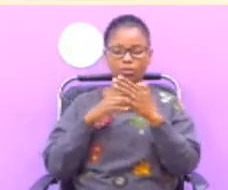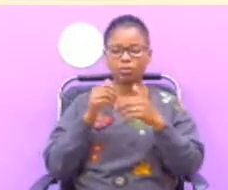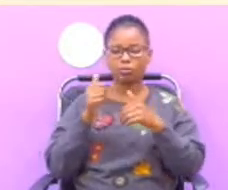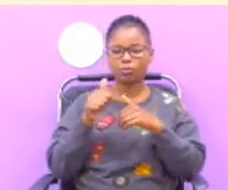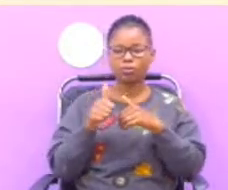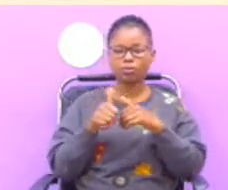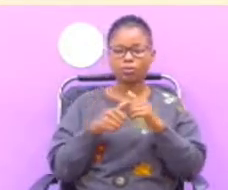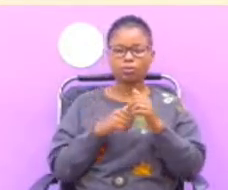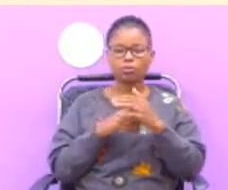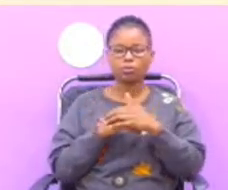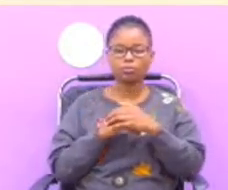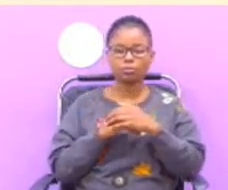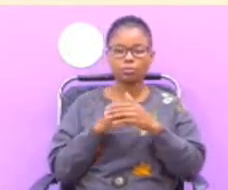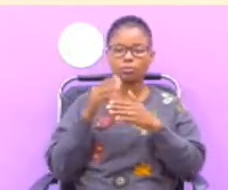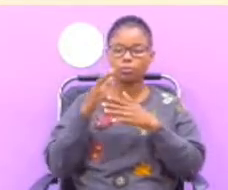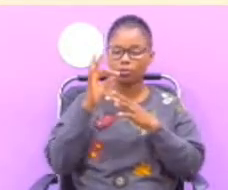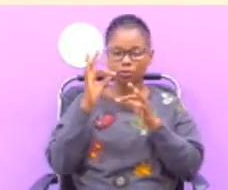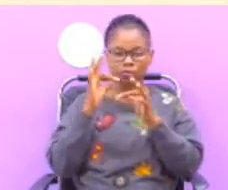Ngai witũ nĩ mwĩhokeku mũno.